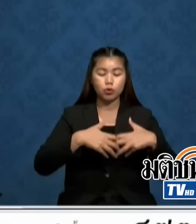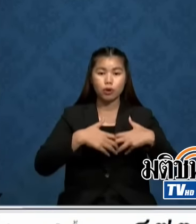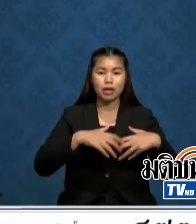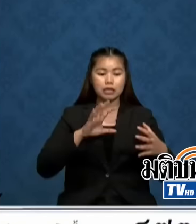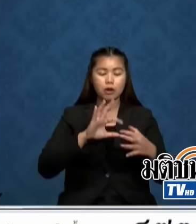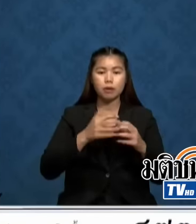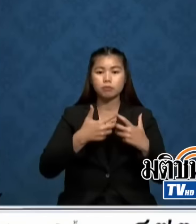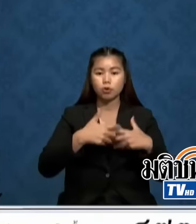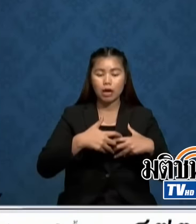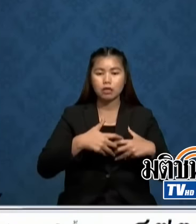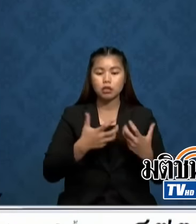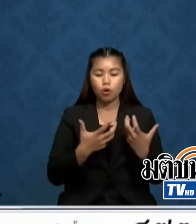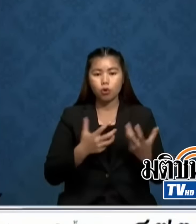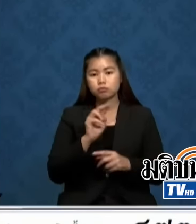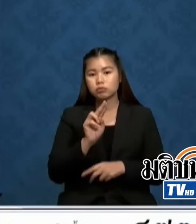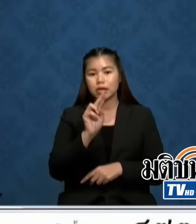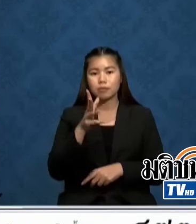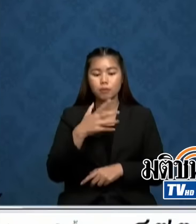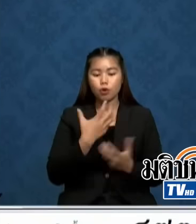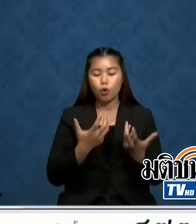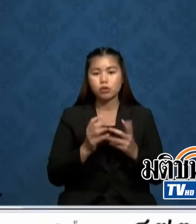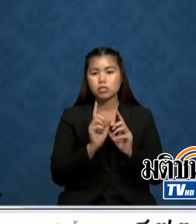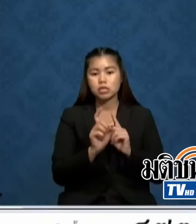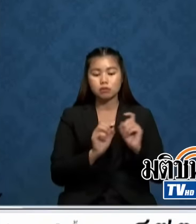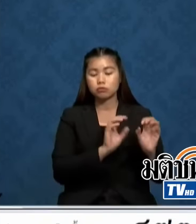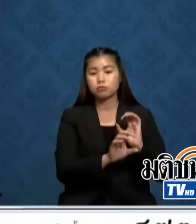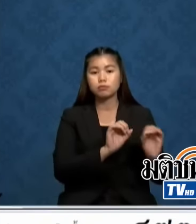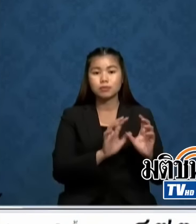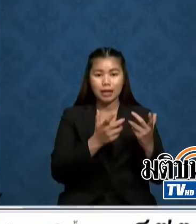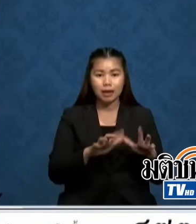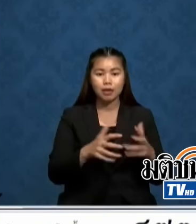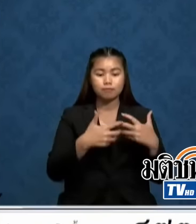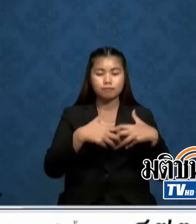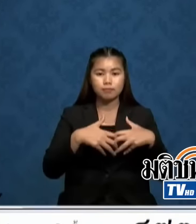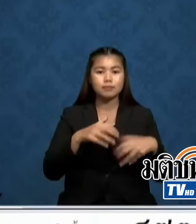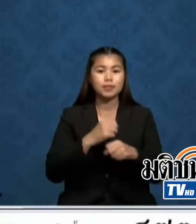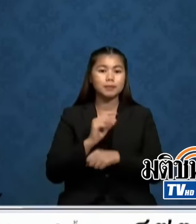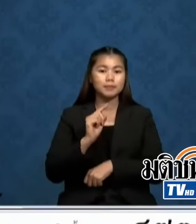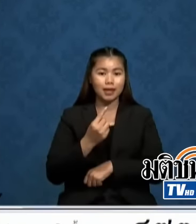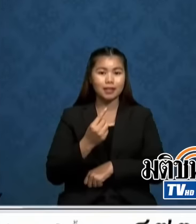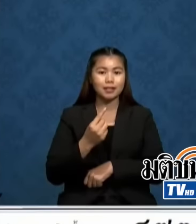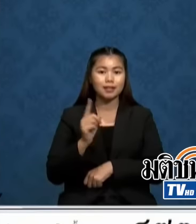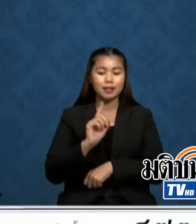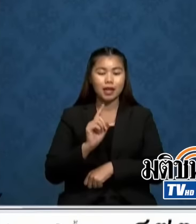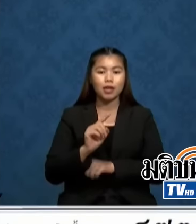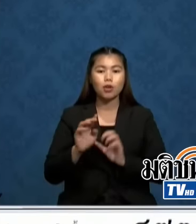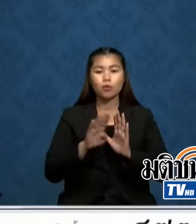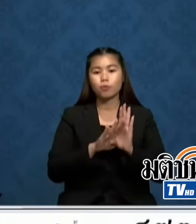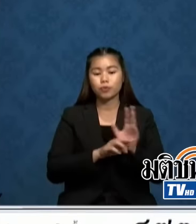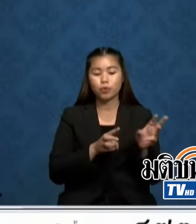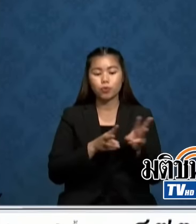อุตสาหกรรมที่ไม่ใช้แล้วหรือของเสียจากโรงงานมาผลิตเป็นวัตถุดิบหรือผลิตภัณฑ์ใหม่โดยผ่านกรรมวิธี